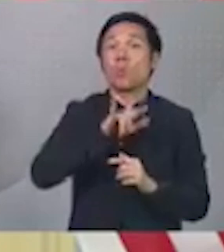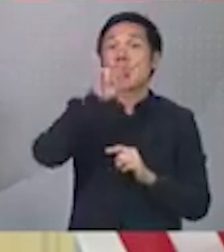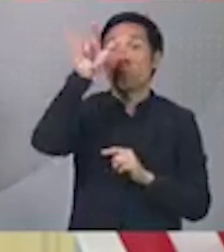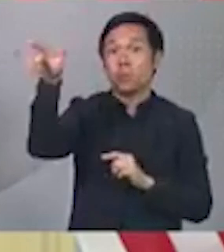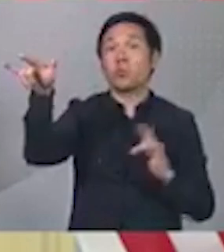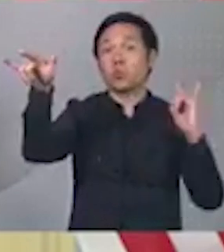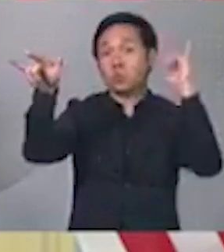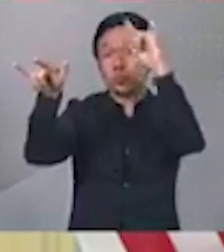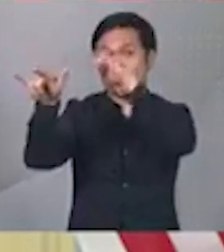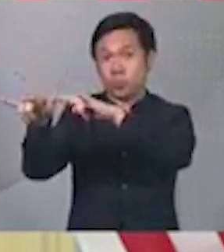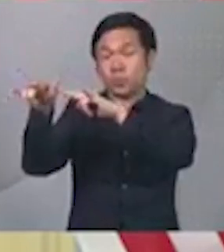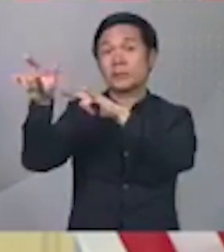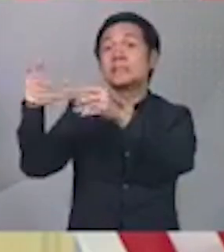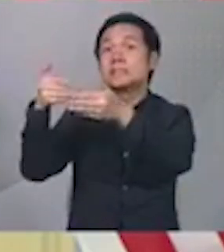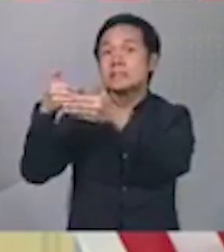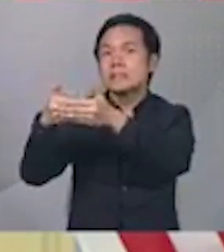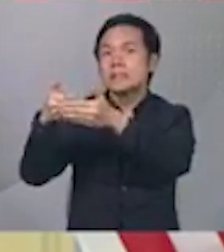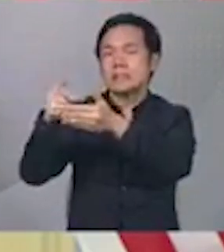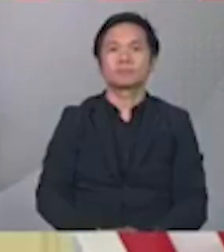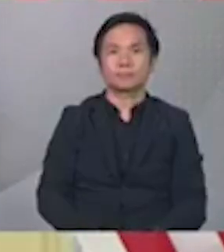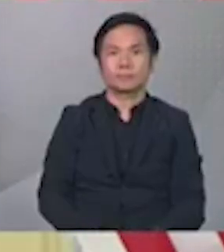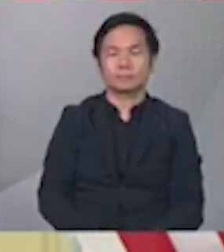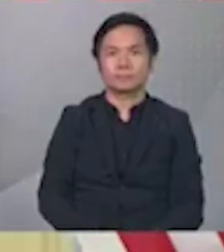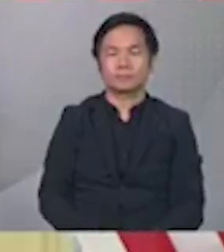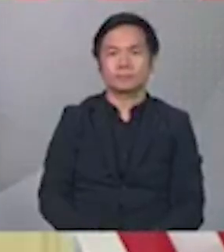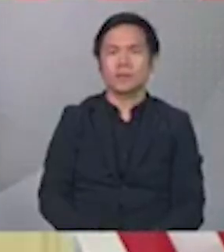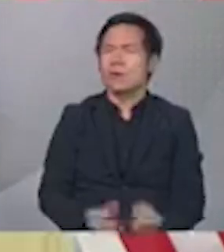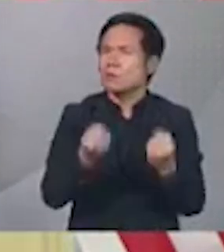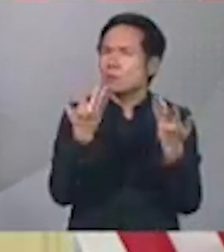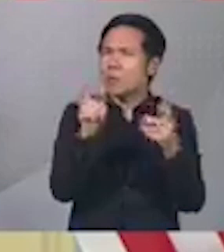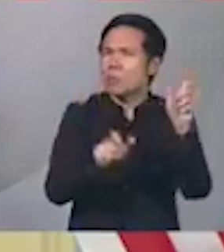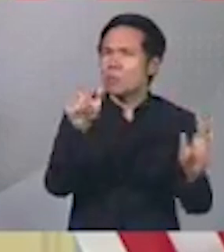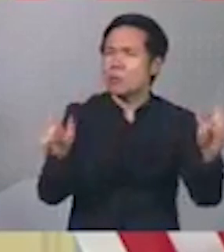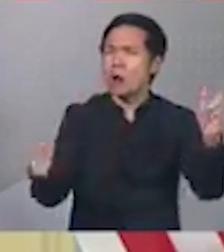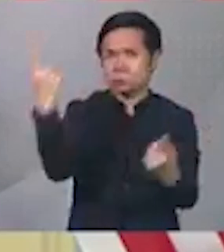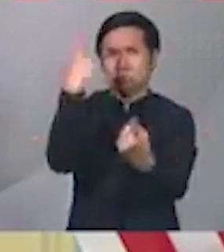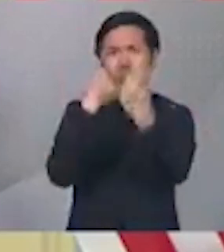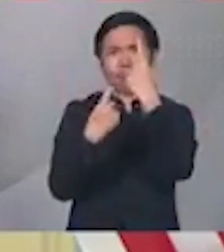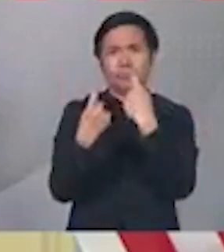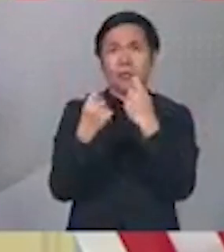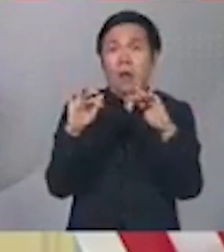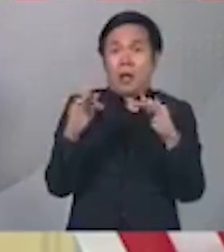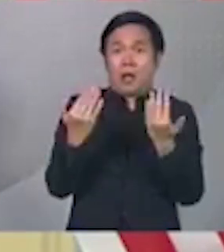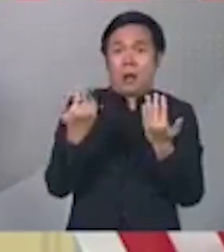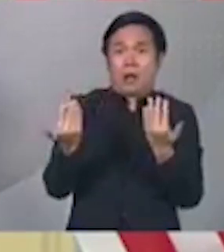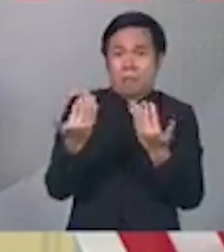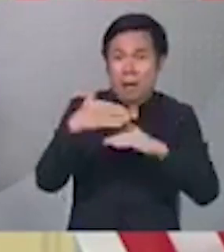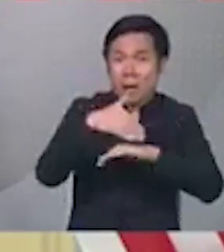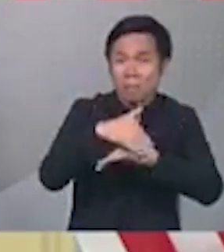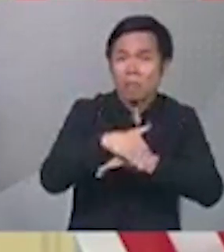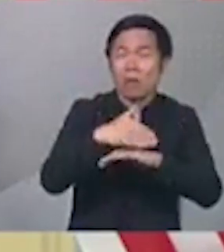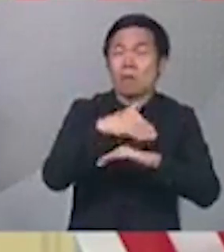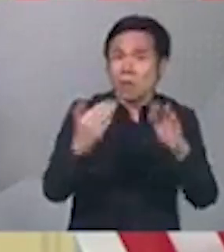terbang Nur berhampiran dengan kampung halaman mereka namanya tanya bagaimana dendam bersahur malam mancing